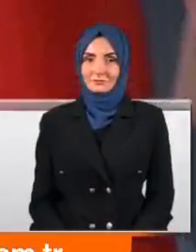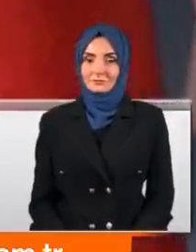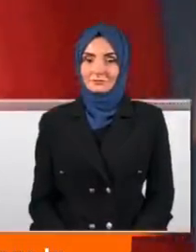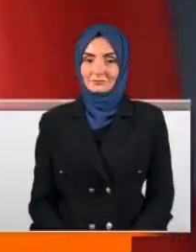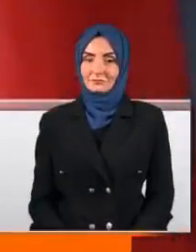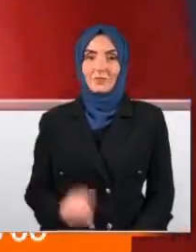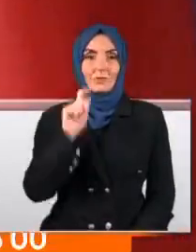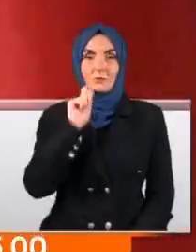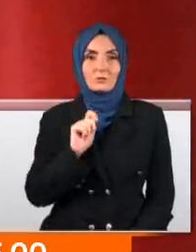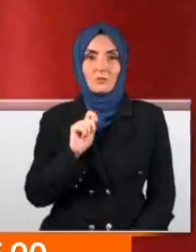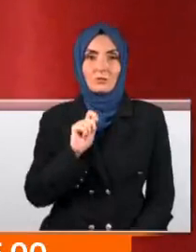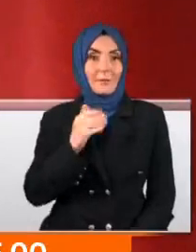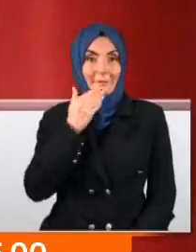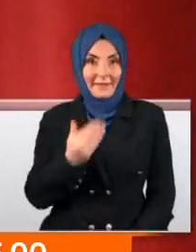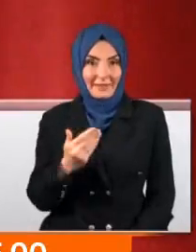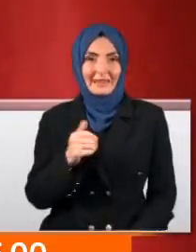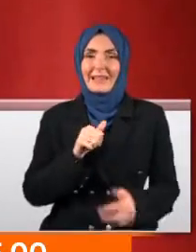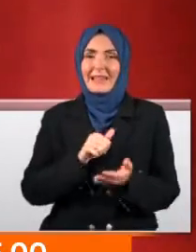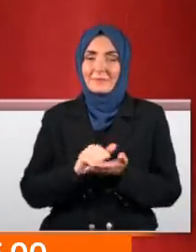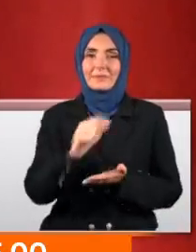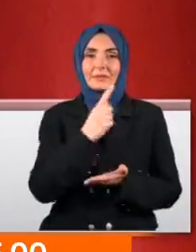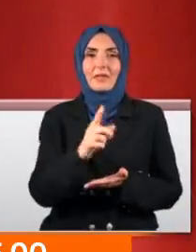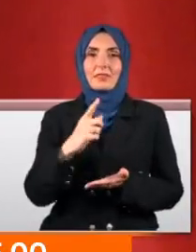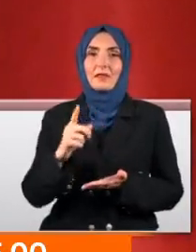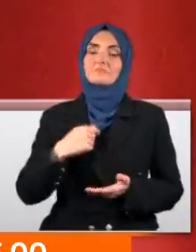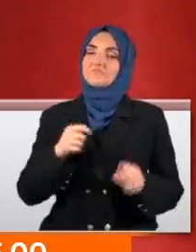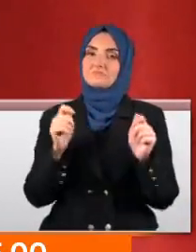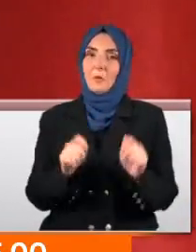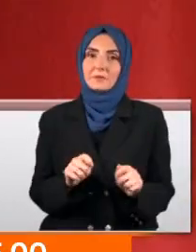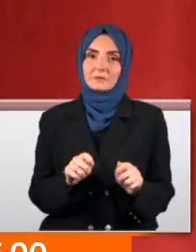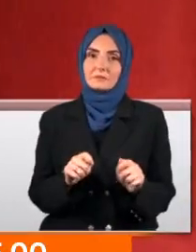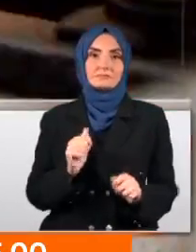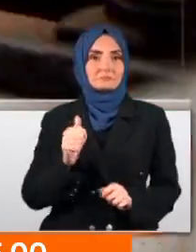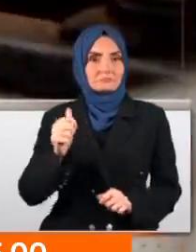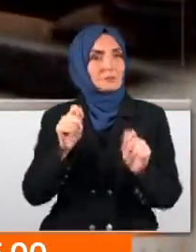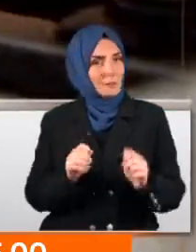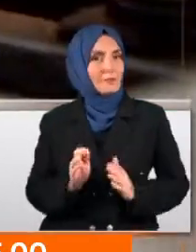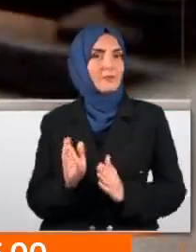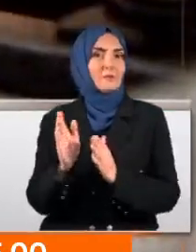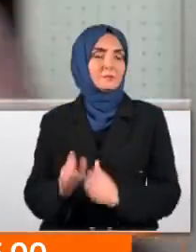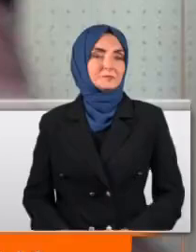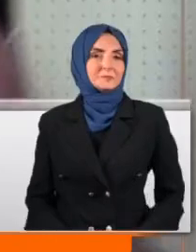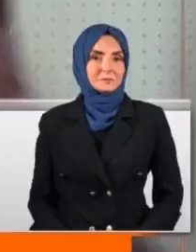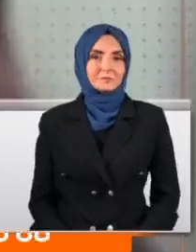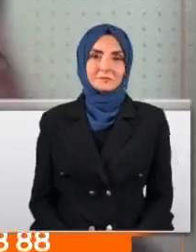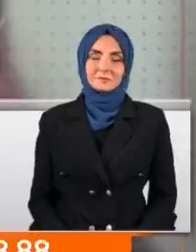Ne söz vermişsek hepsini tek tek yerine getirdik, getiriyoruz.